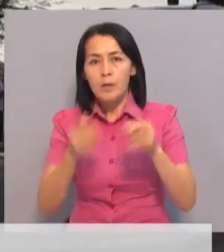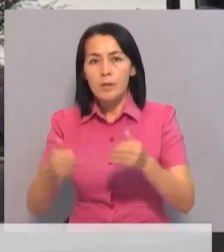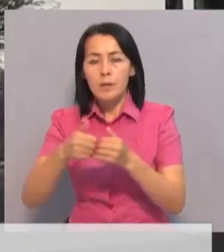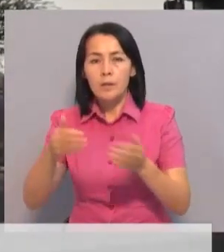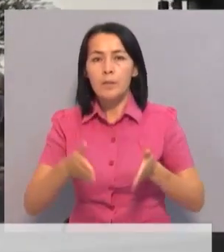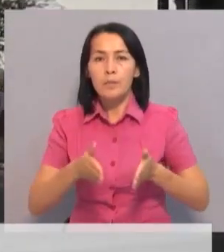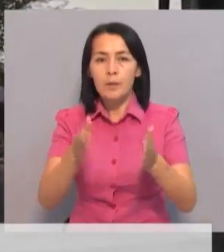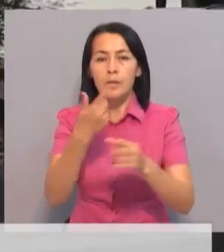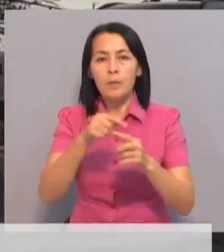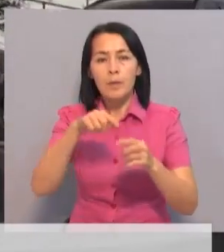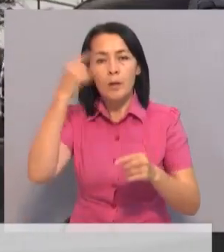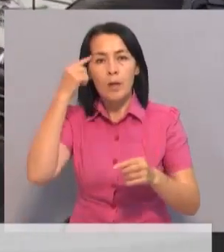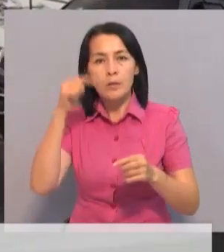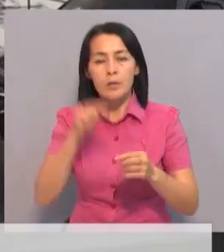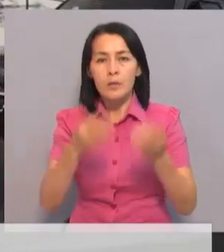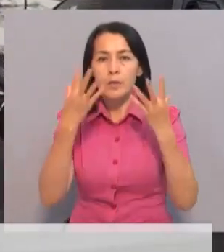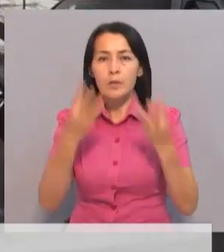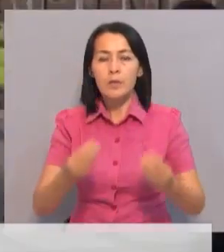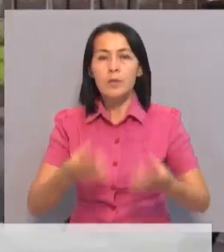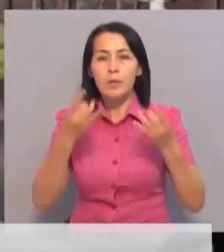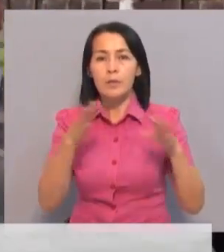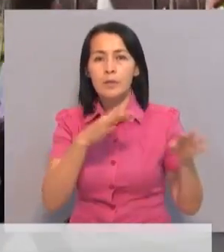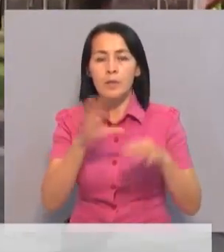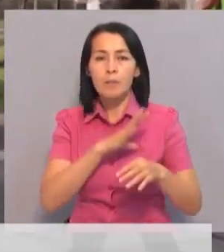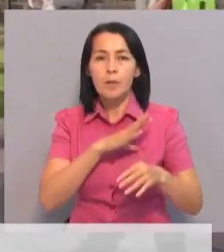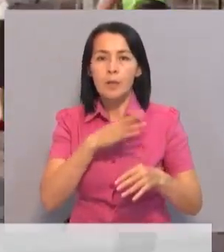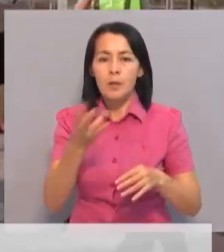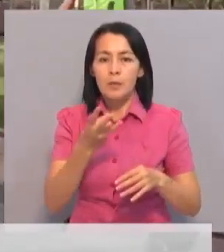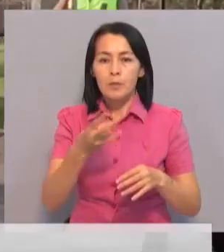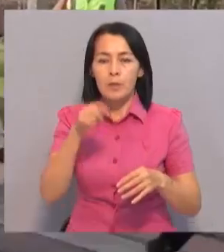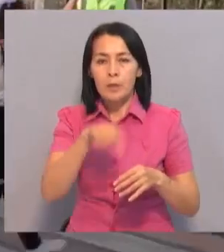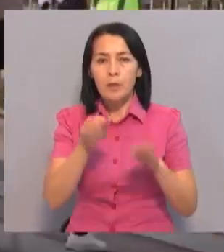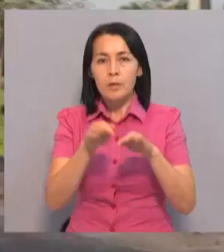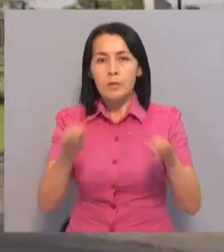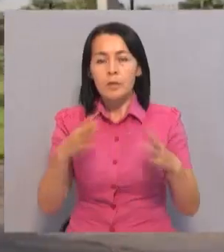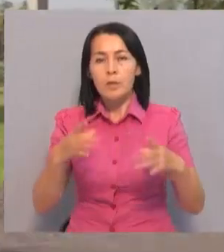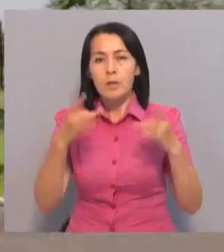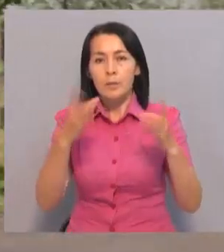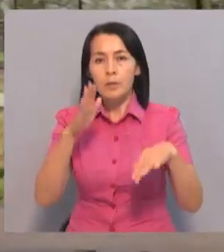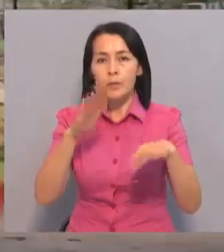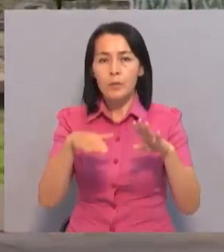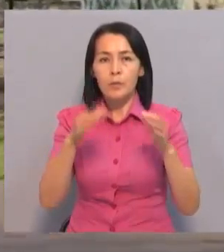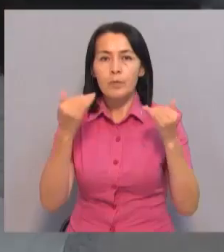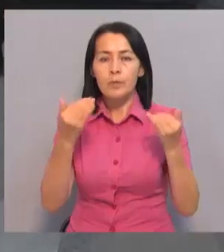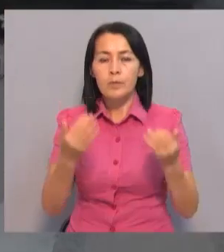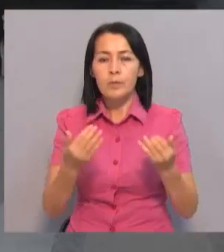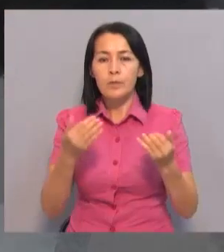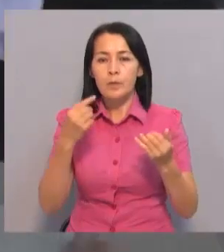с дорогой. Поэтому считаю, что сегодняшнее мероприятие было полезным для школьников. Мероприятие получилось ярким,